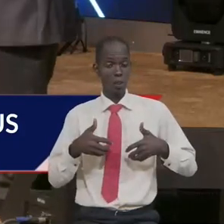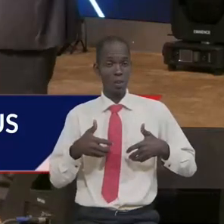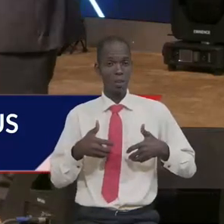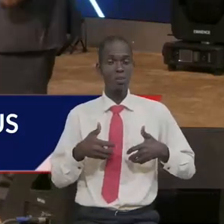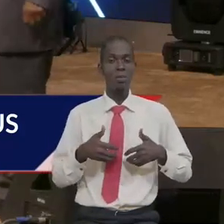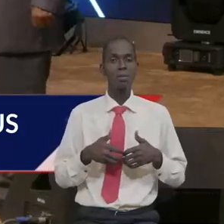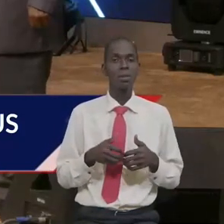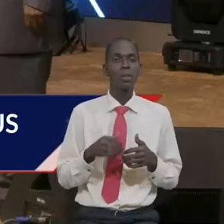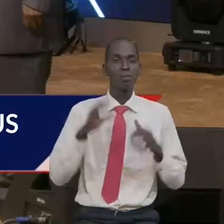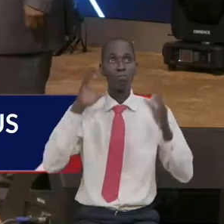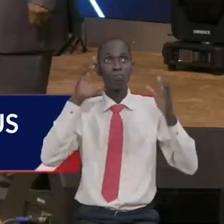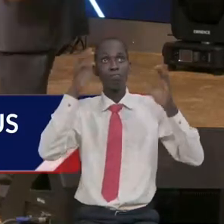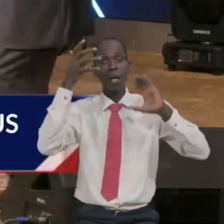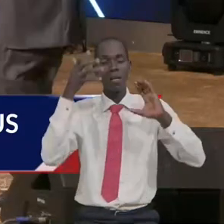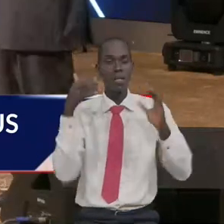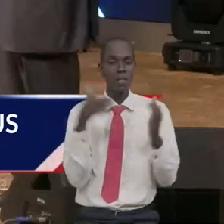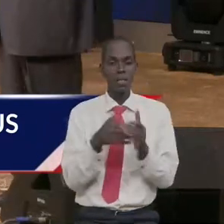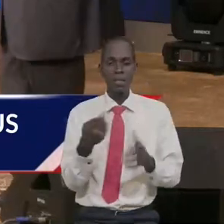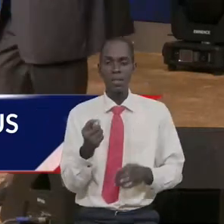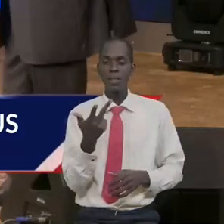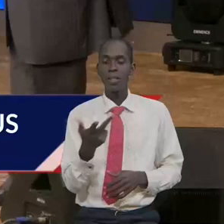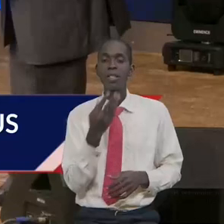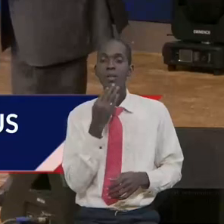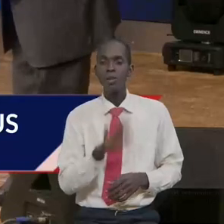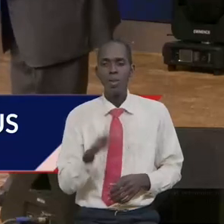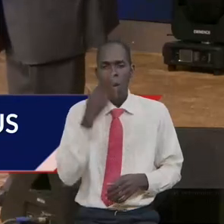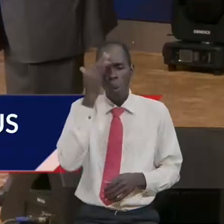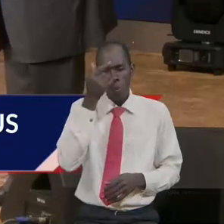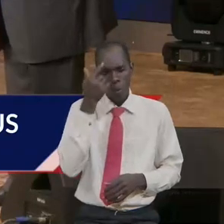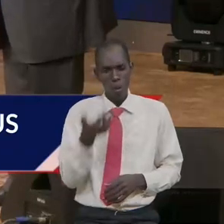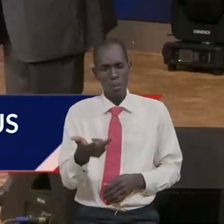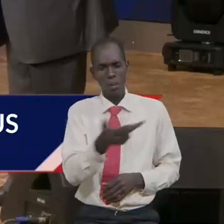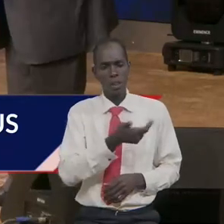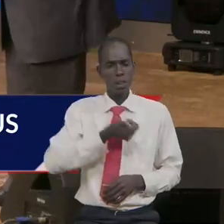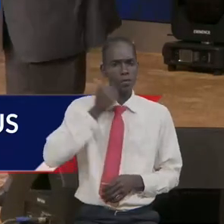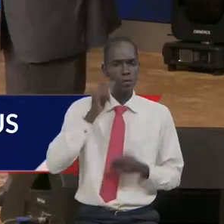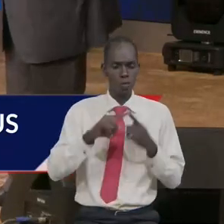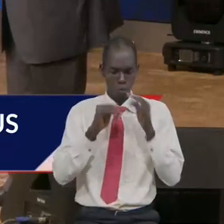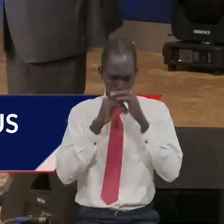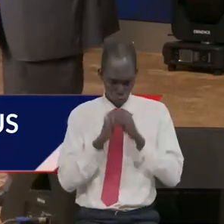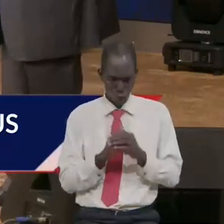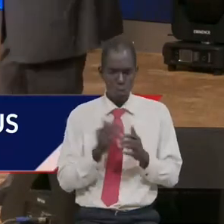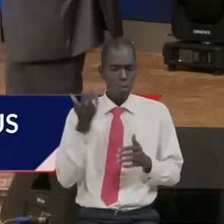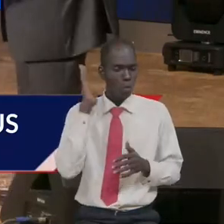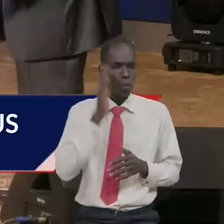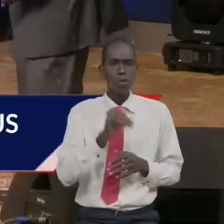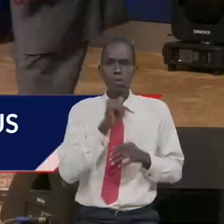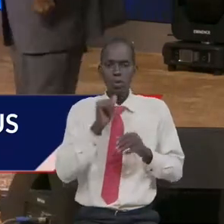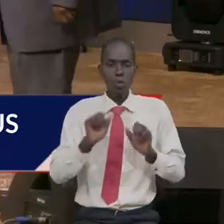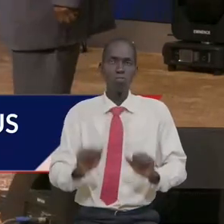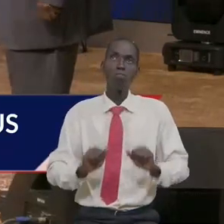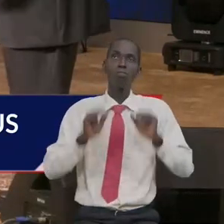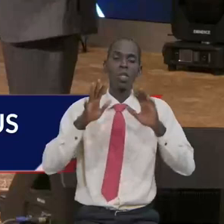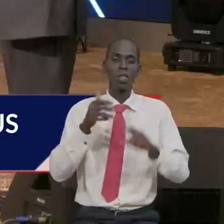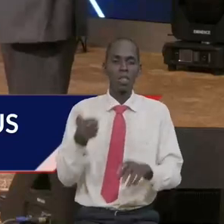colère contre eux, alors parce qu'ils ne vont pas se soumettre, parce qu'ils ne vont pas se donner